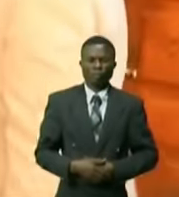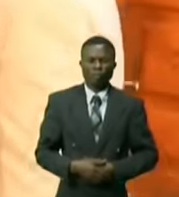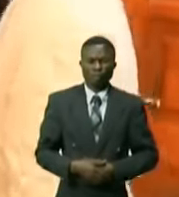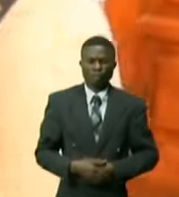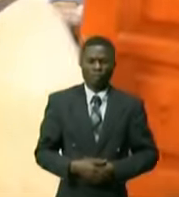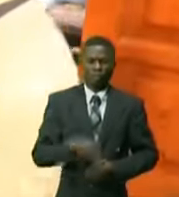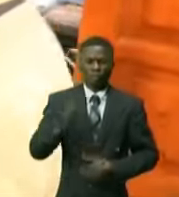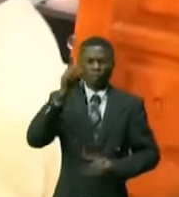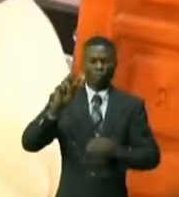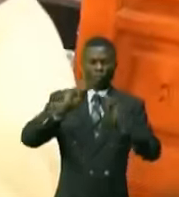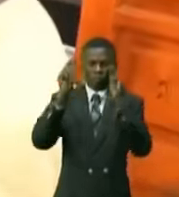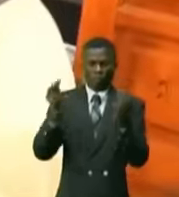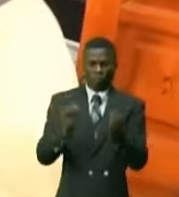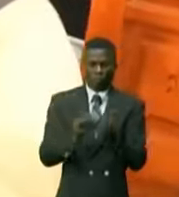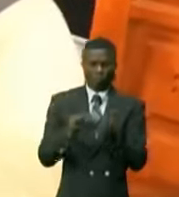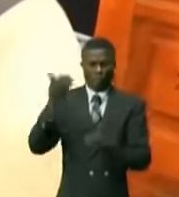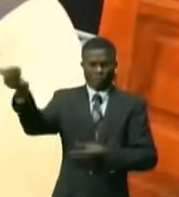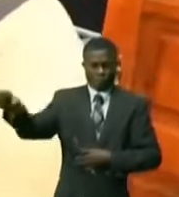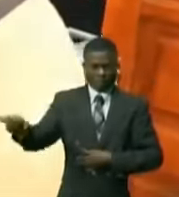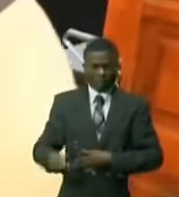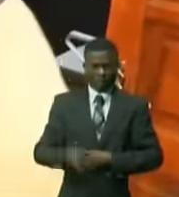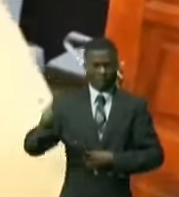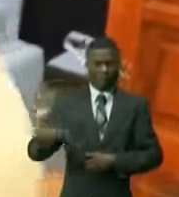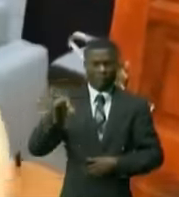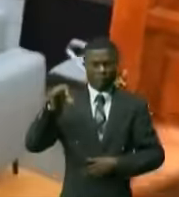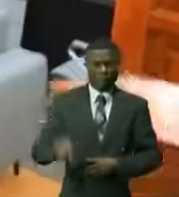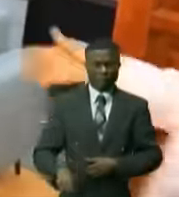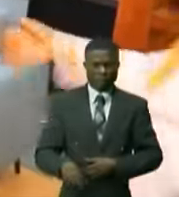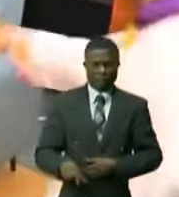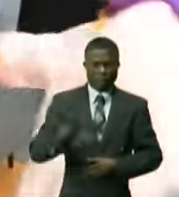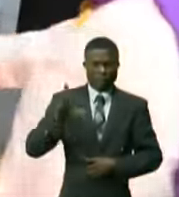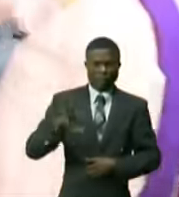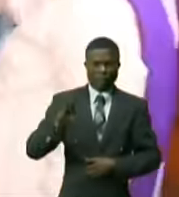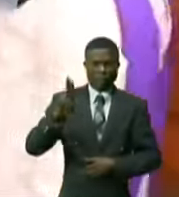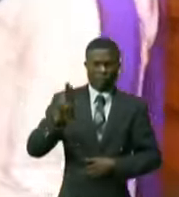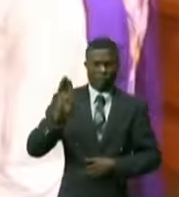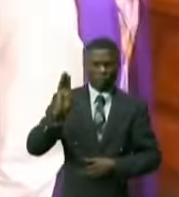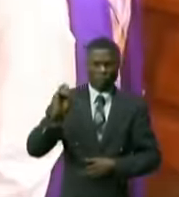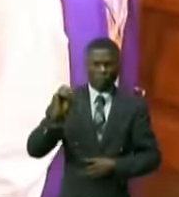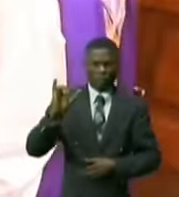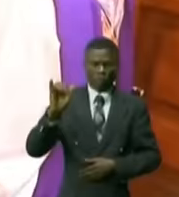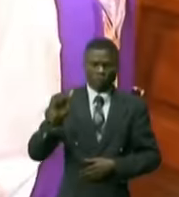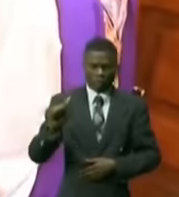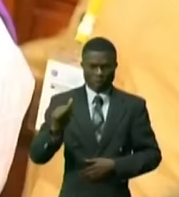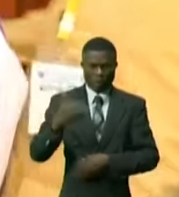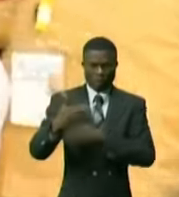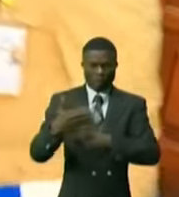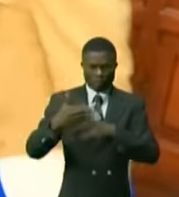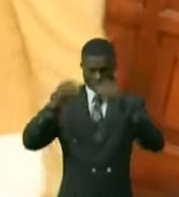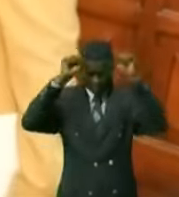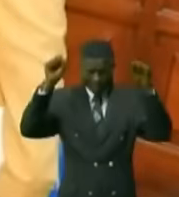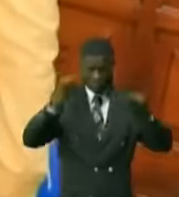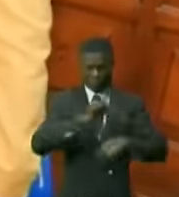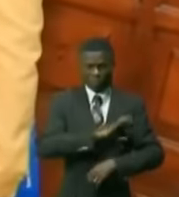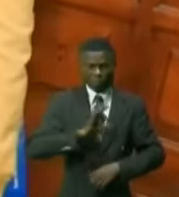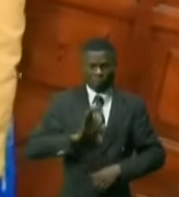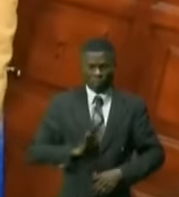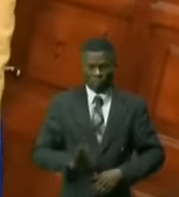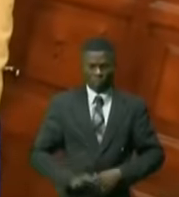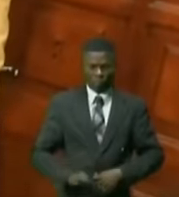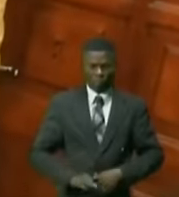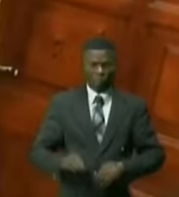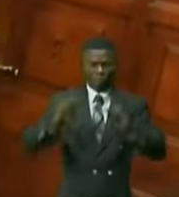Première délégation à être reçue par Jean-Jacques Luboya Tshishima, secrétaire général auprès du président de la République. Il s'agit